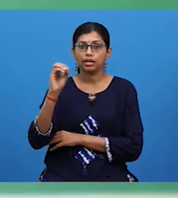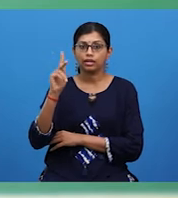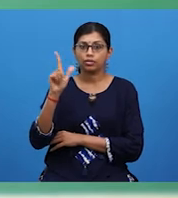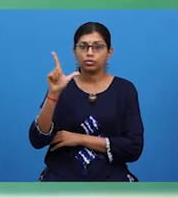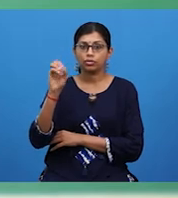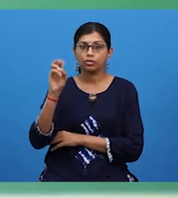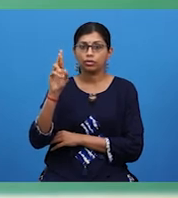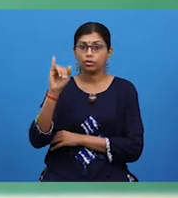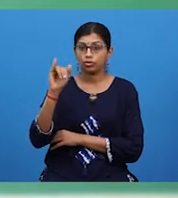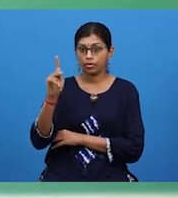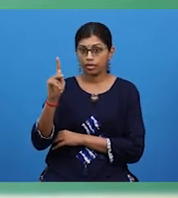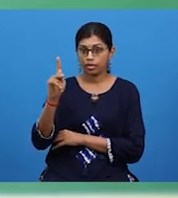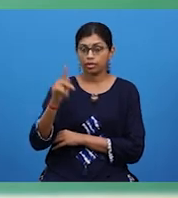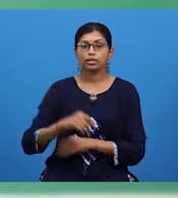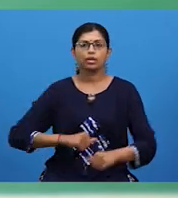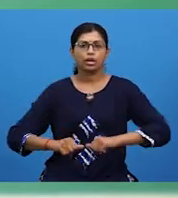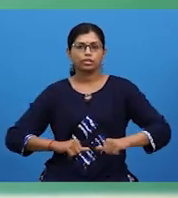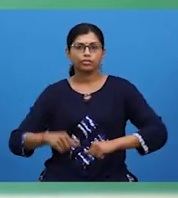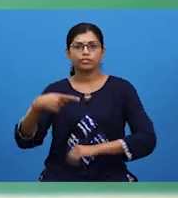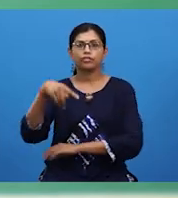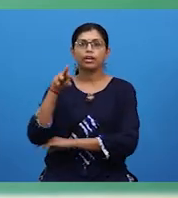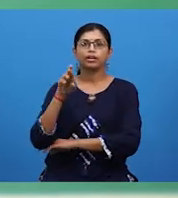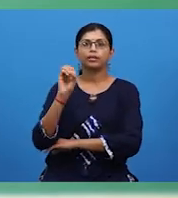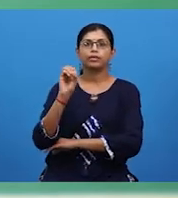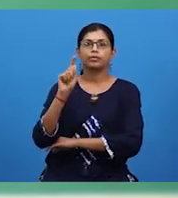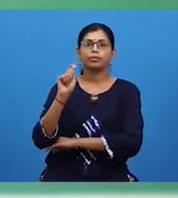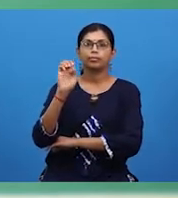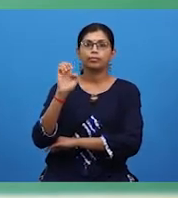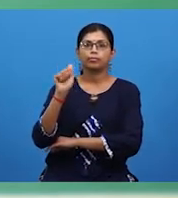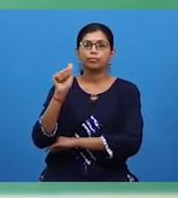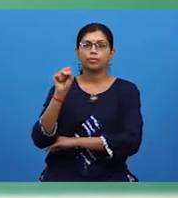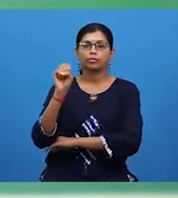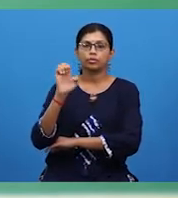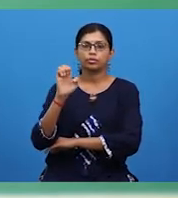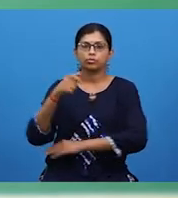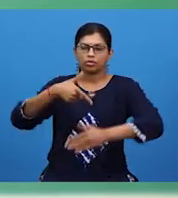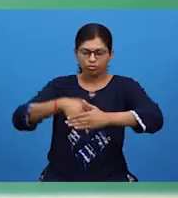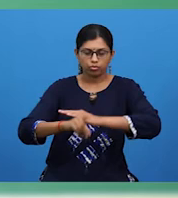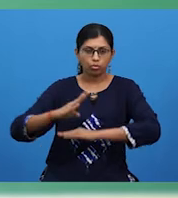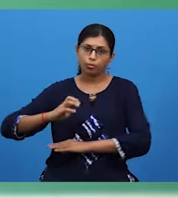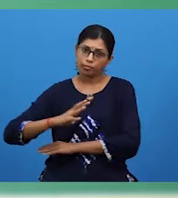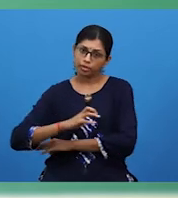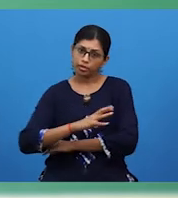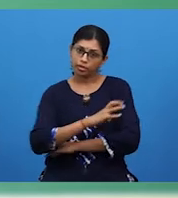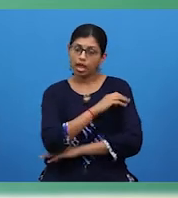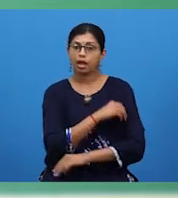Asid hidroklorik mengaktifkan protease dan membunuh bakteria di dalam makanan yang masuk ke dalam perut.